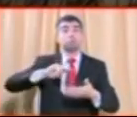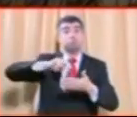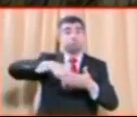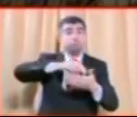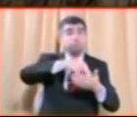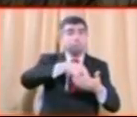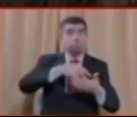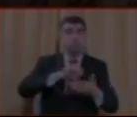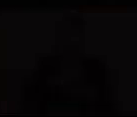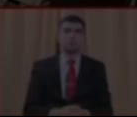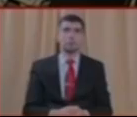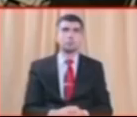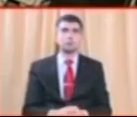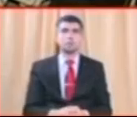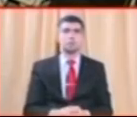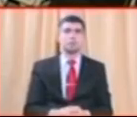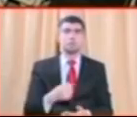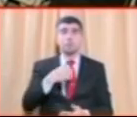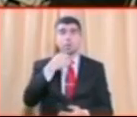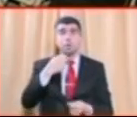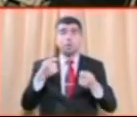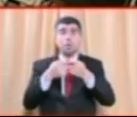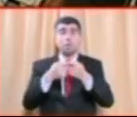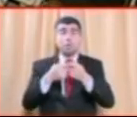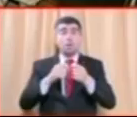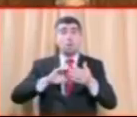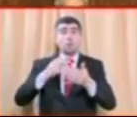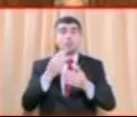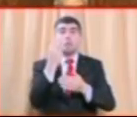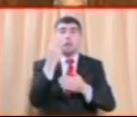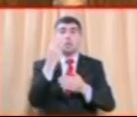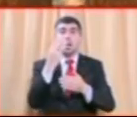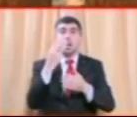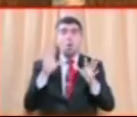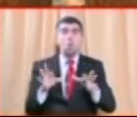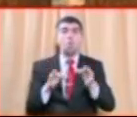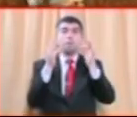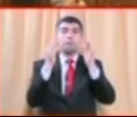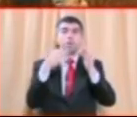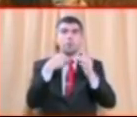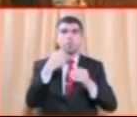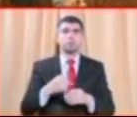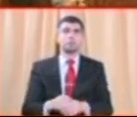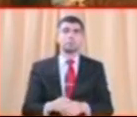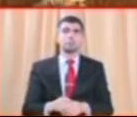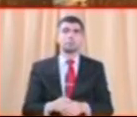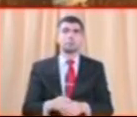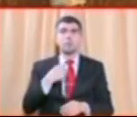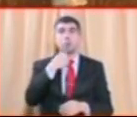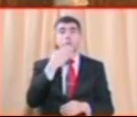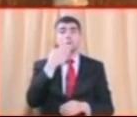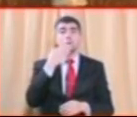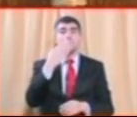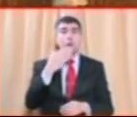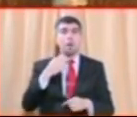الرئيس، سيد الرئيس، ثلاثة الأمور بسرعة. أولا نشكر السيد